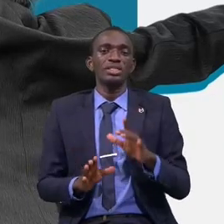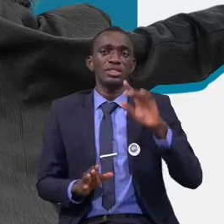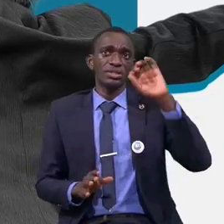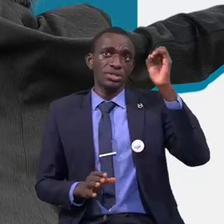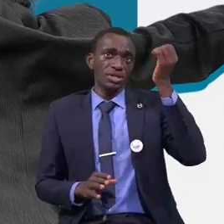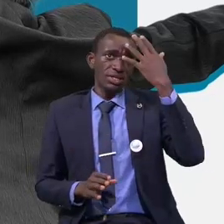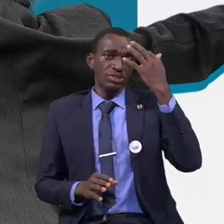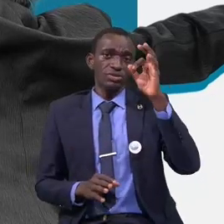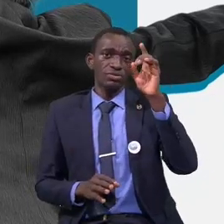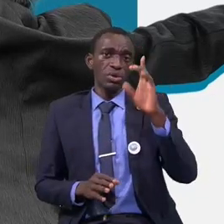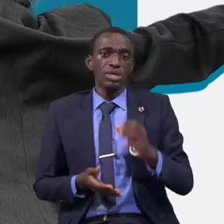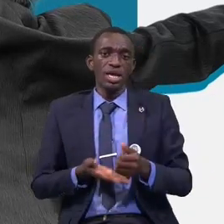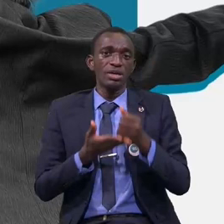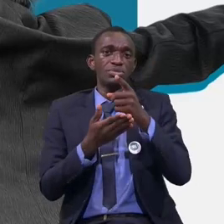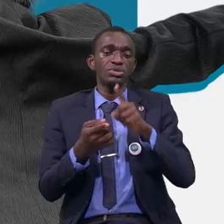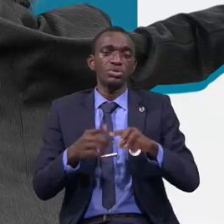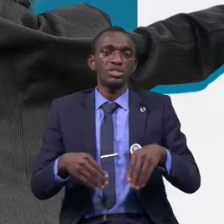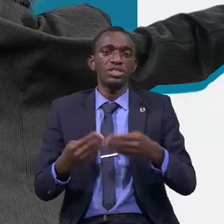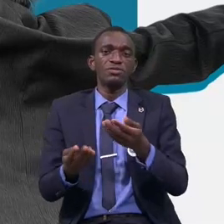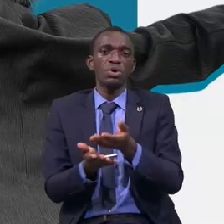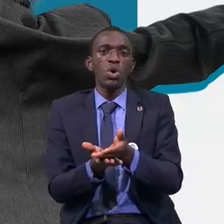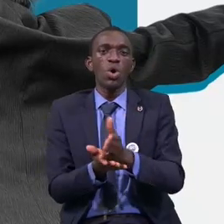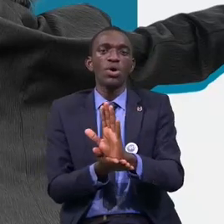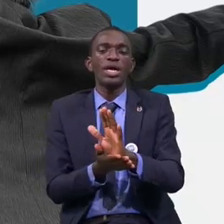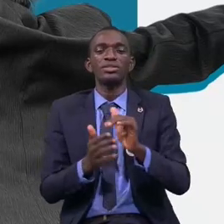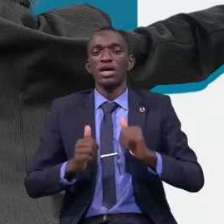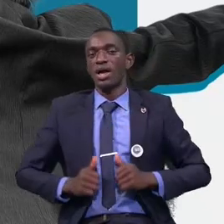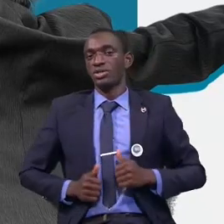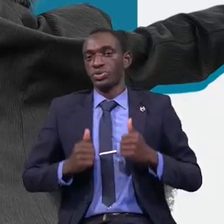Pour que la grâce de Dieu vous aide à donner les informations correctes.